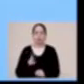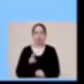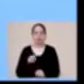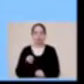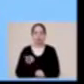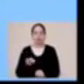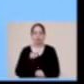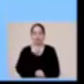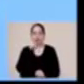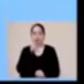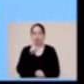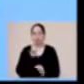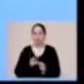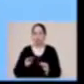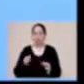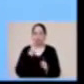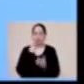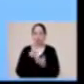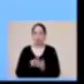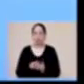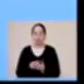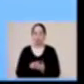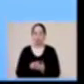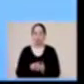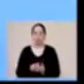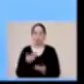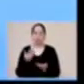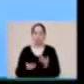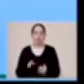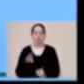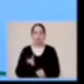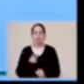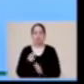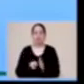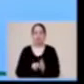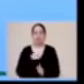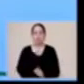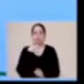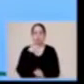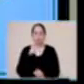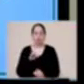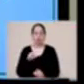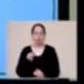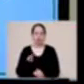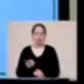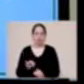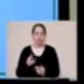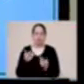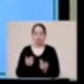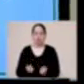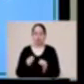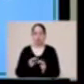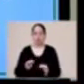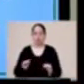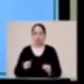хищных птиц? Ребята, посмотрите. Наверное, вы узнали многие конечности. Конечно,